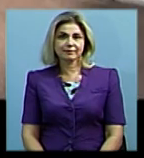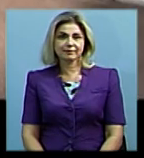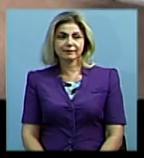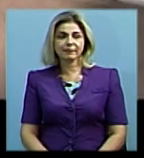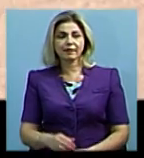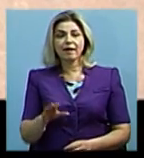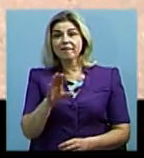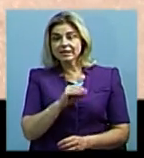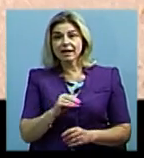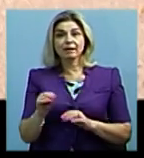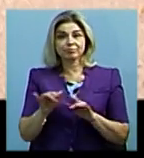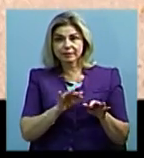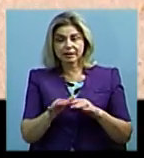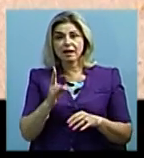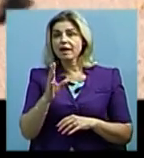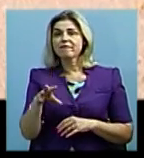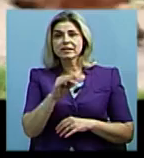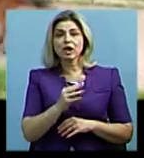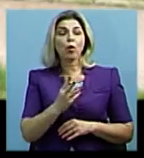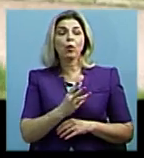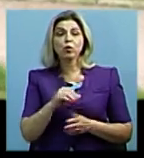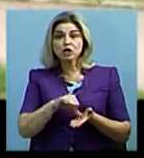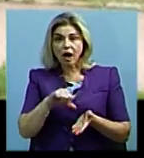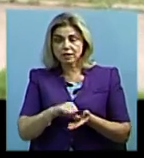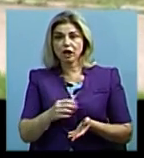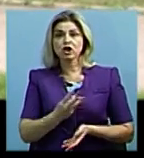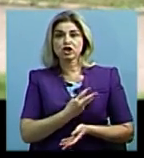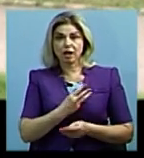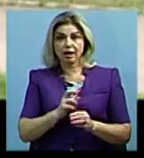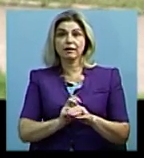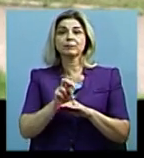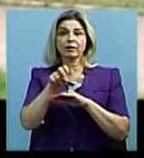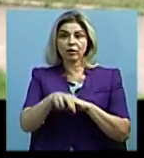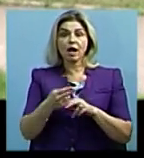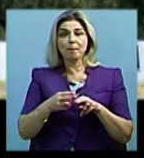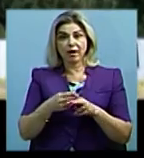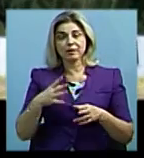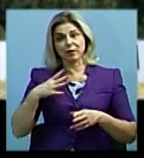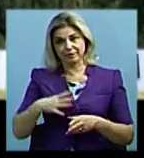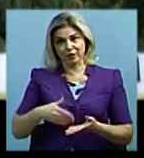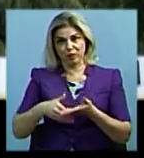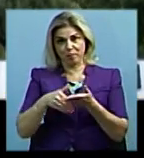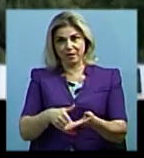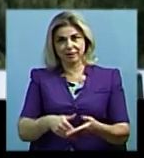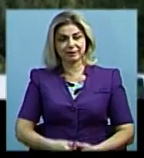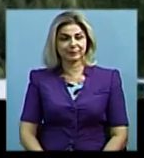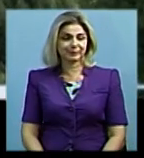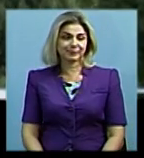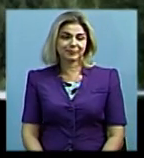Долаючи дистанцію, не всі учасники бажали лізти вгору чи стрибати через бар'єри. Тому їм доводилось допомагати.